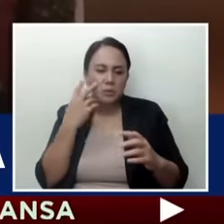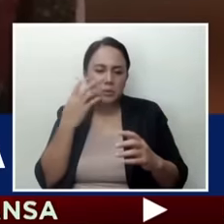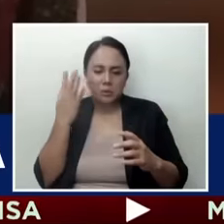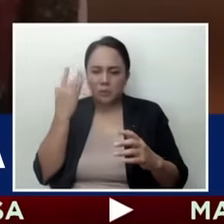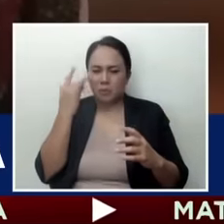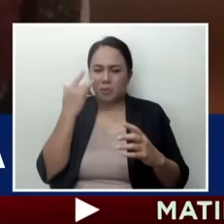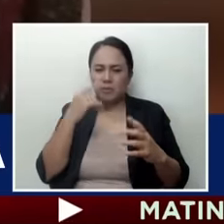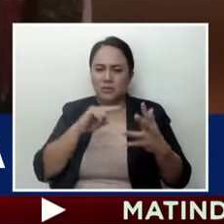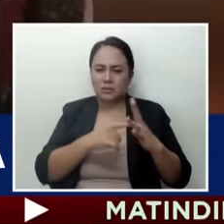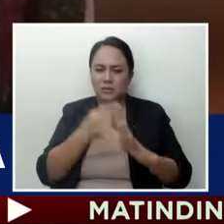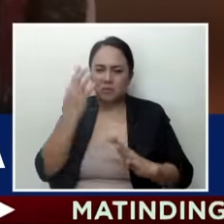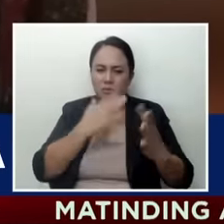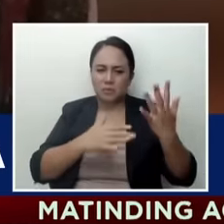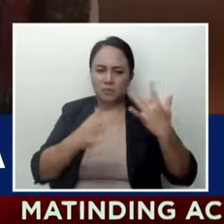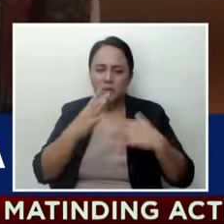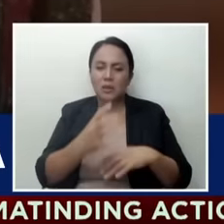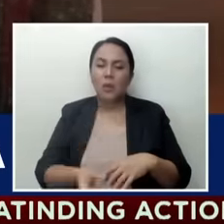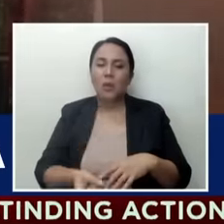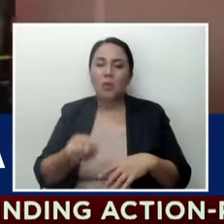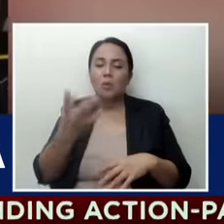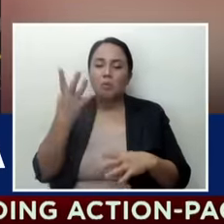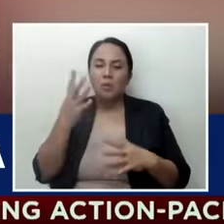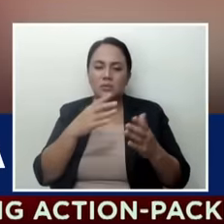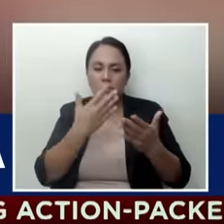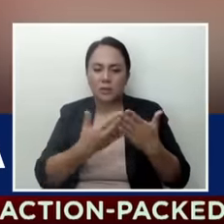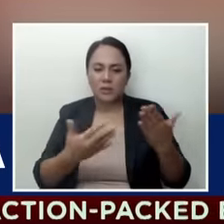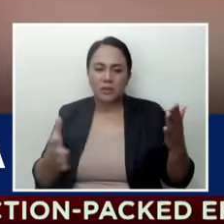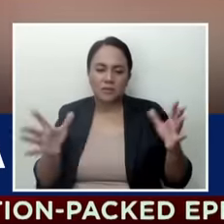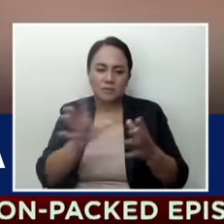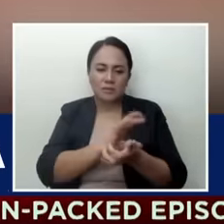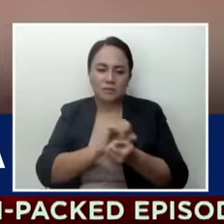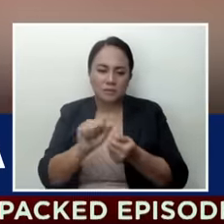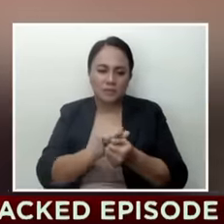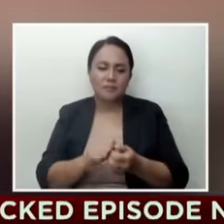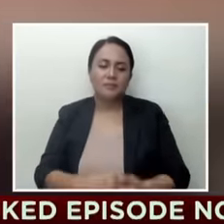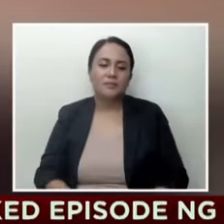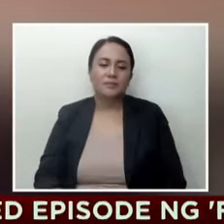ng apoy at ang halaga ng mga ari-ariang na abo.